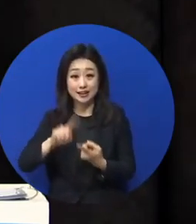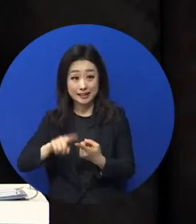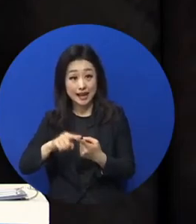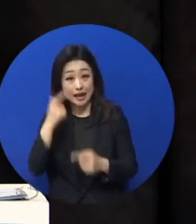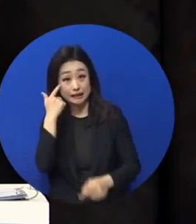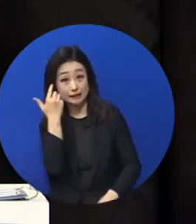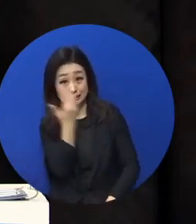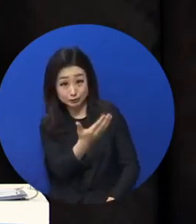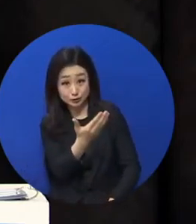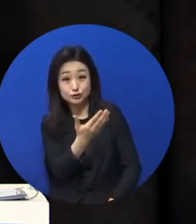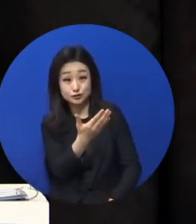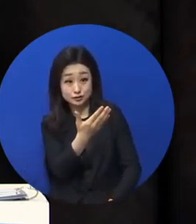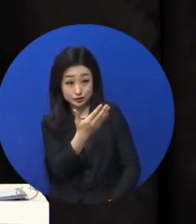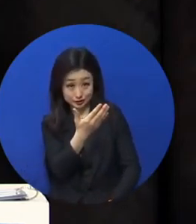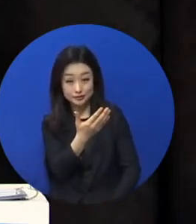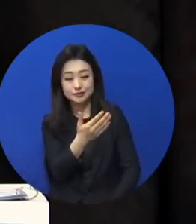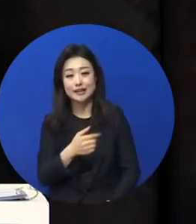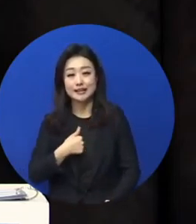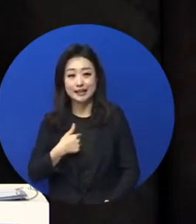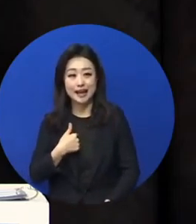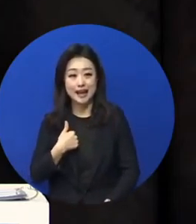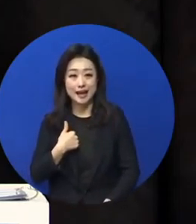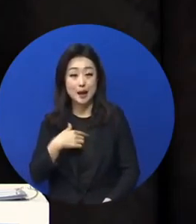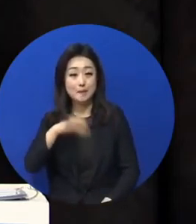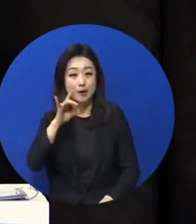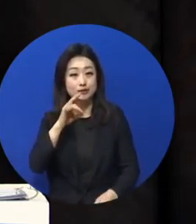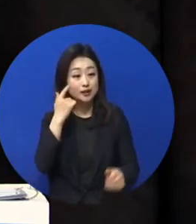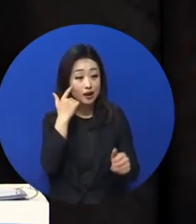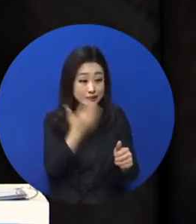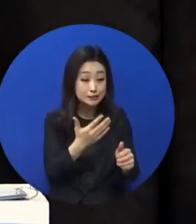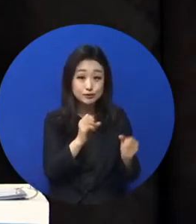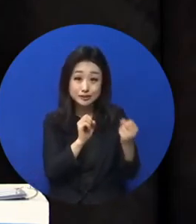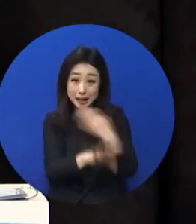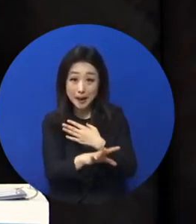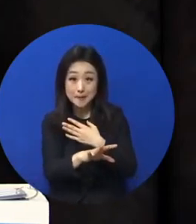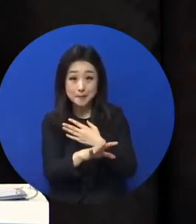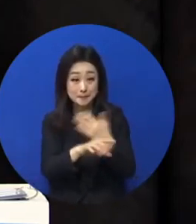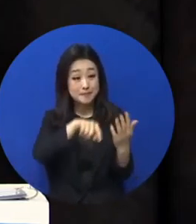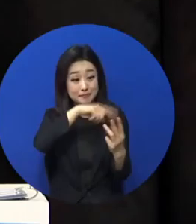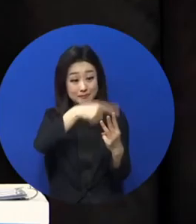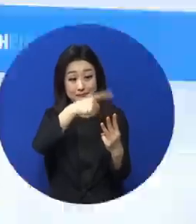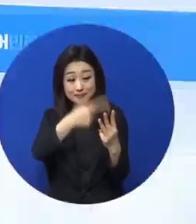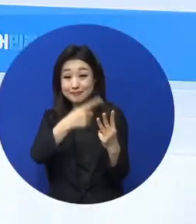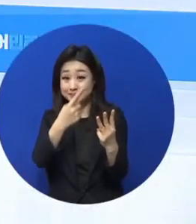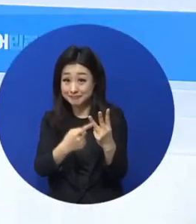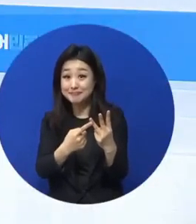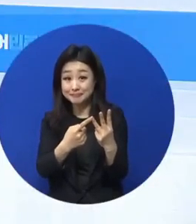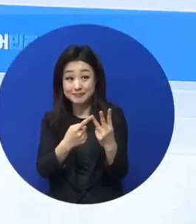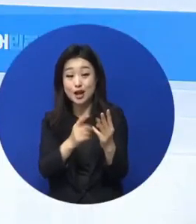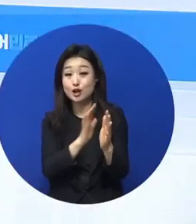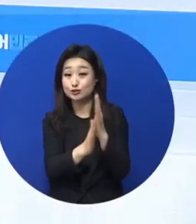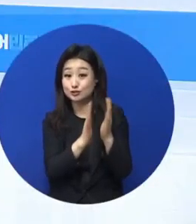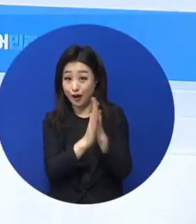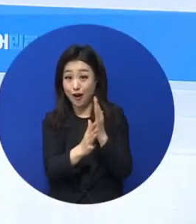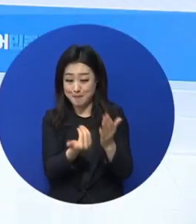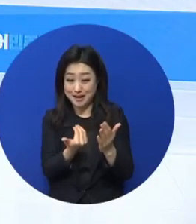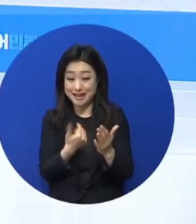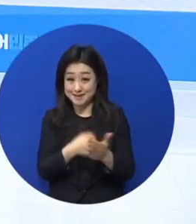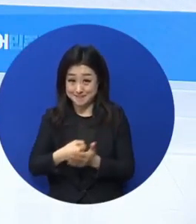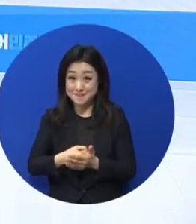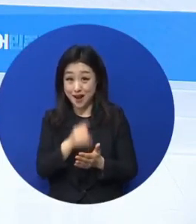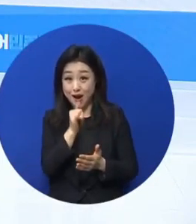질문에 사회자가 호명하는 순으로 답해 주시기 바랍니다. 답변 순서는 사전에 추첨한 순서임을